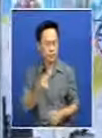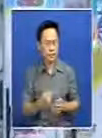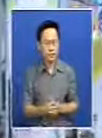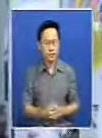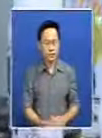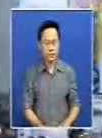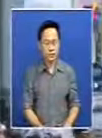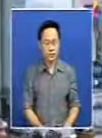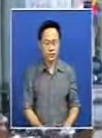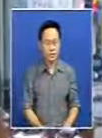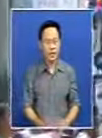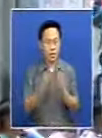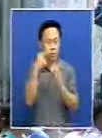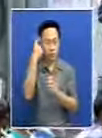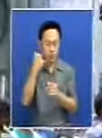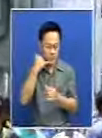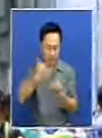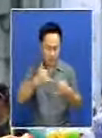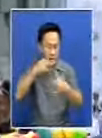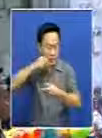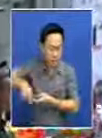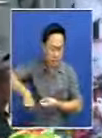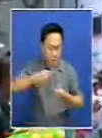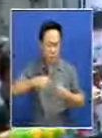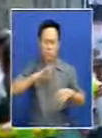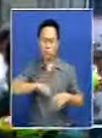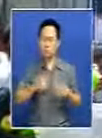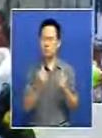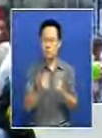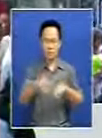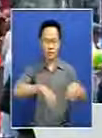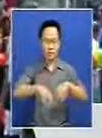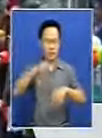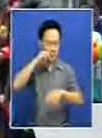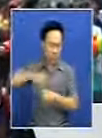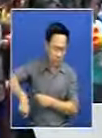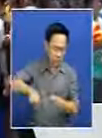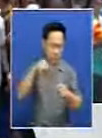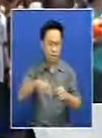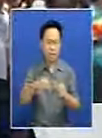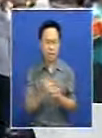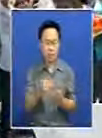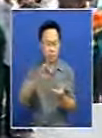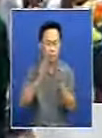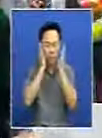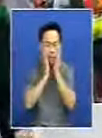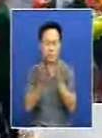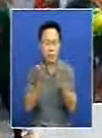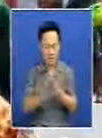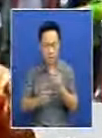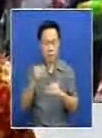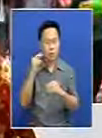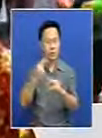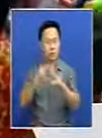นักท่องเที่ยวที่มาเล่นน้ำที่สยามสแควร์รู้สึกสนุกสนานและประทับใจกับการเล่นน้ำสงกรานต์ในงานสงกรานต์ผ้าขาวม้าชาติชา